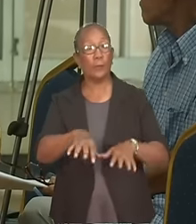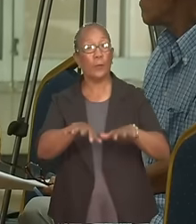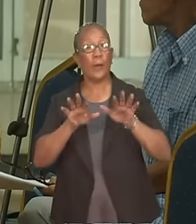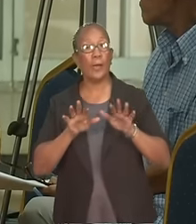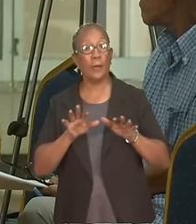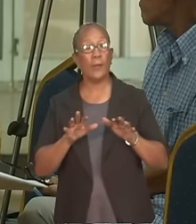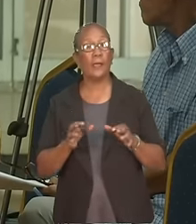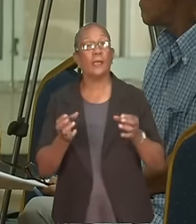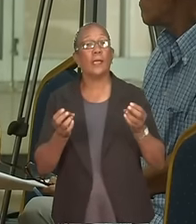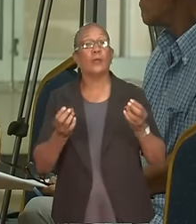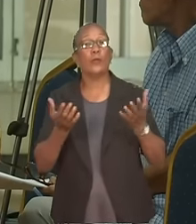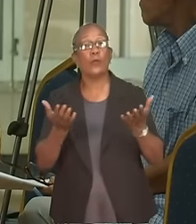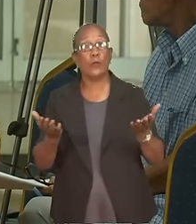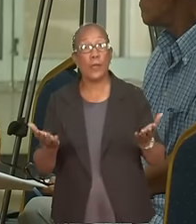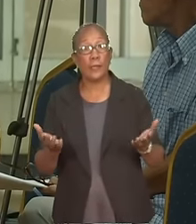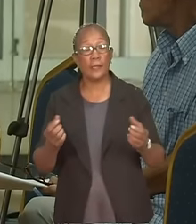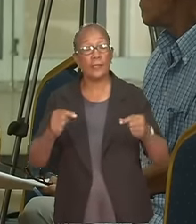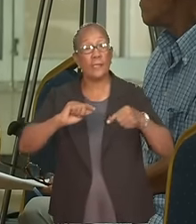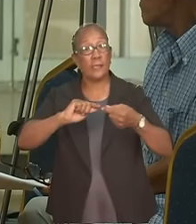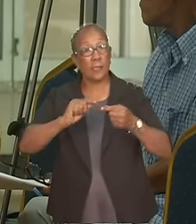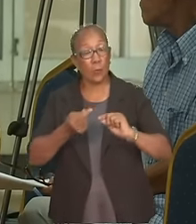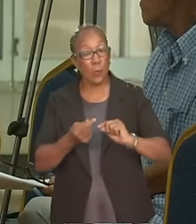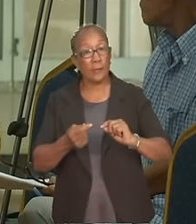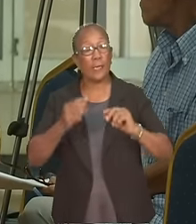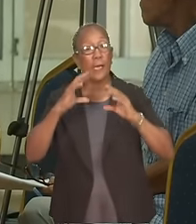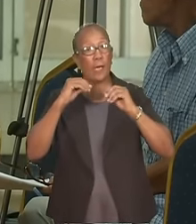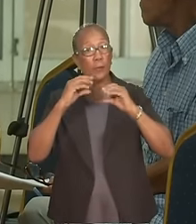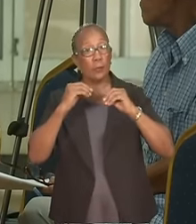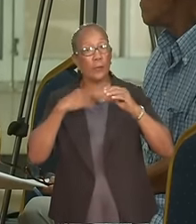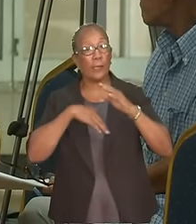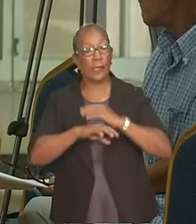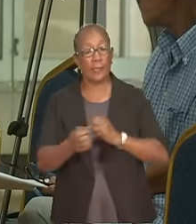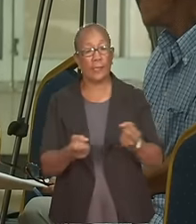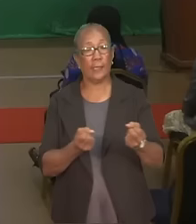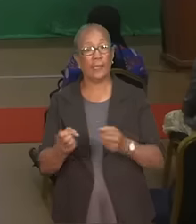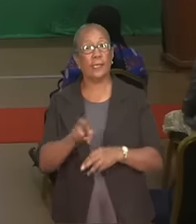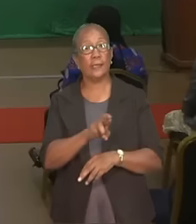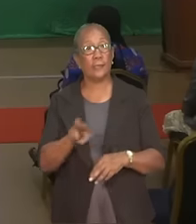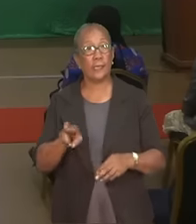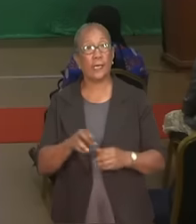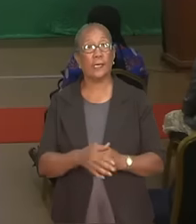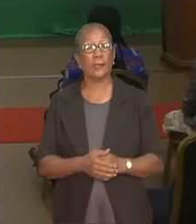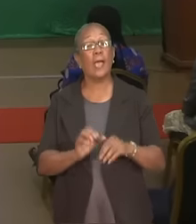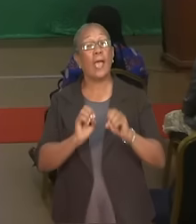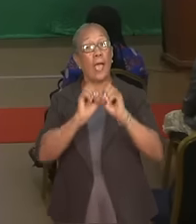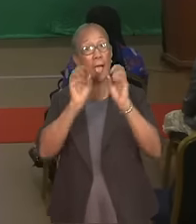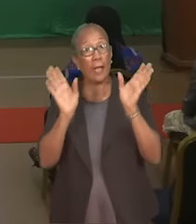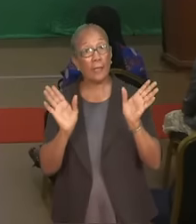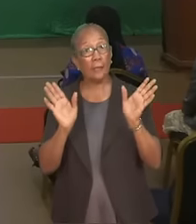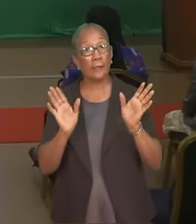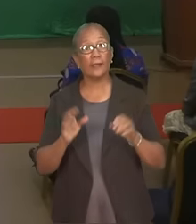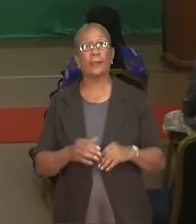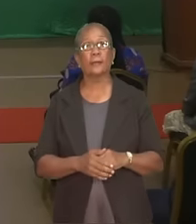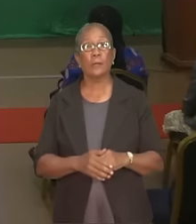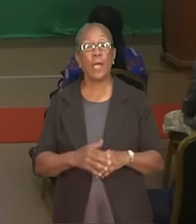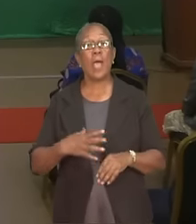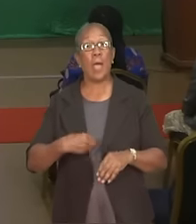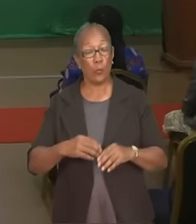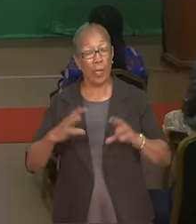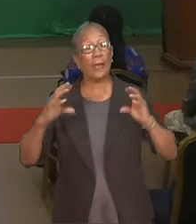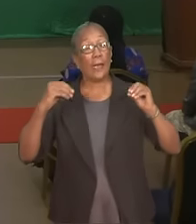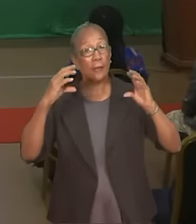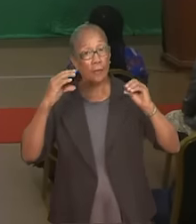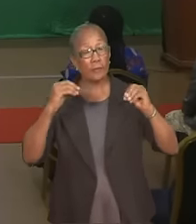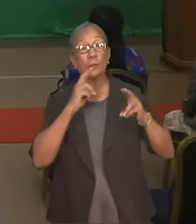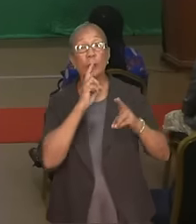deze kwestie al besproken in de regeringsraad? Ja, helder. Wel binnen de regering besloten dat er